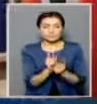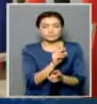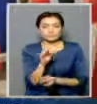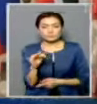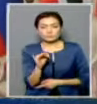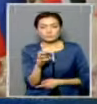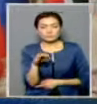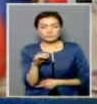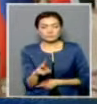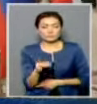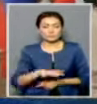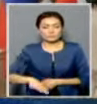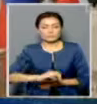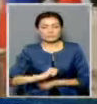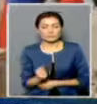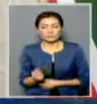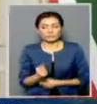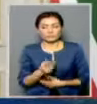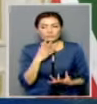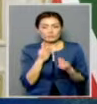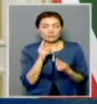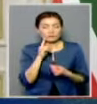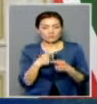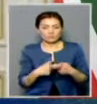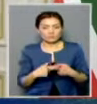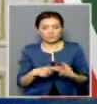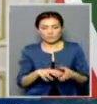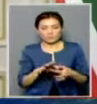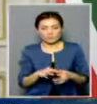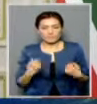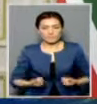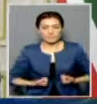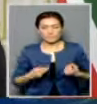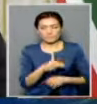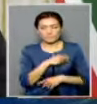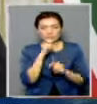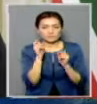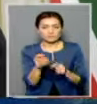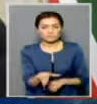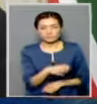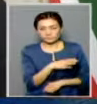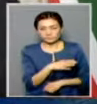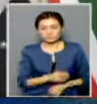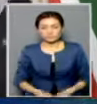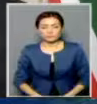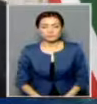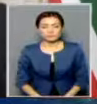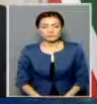Рустам Миниханов елдер арасындағы достық пен өзара түсіністікті нығайтуға қосқан үлесі үшін Қасым Жомарт Тоқаевты